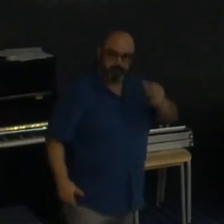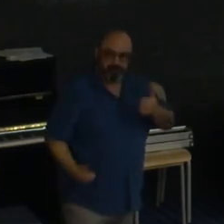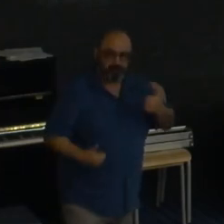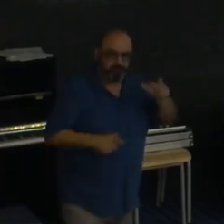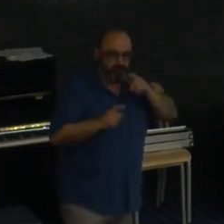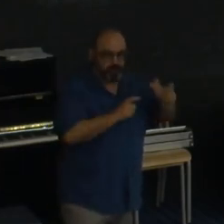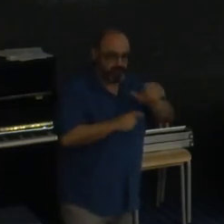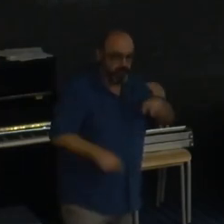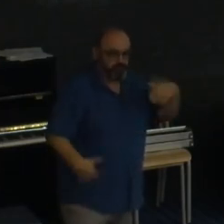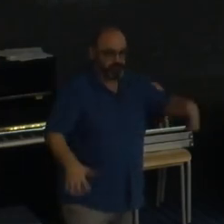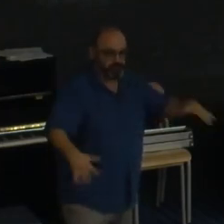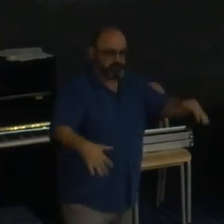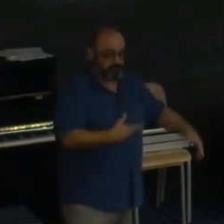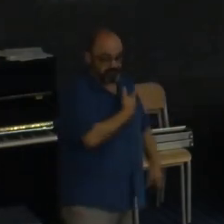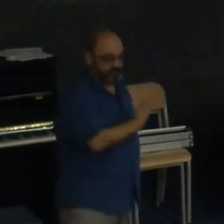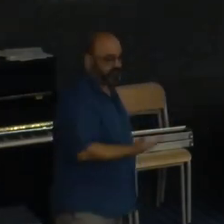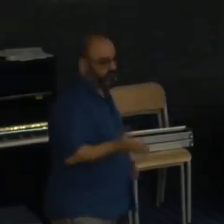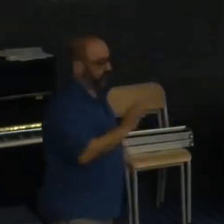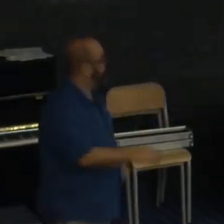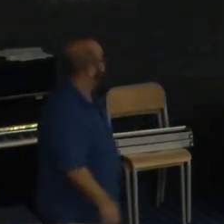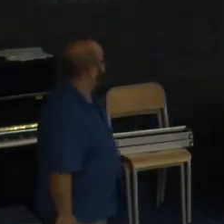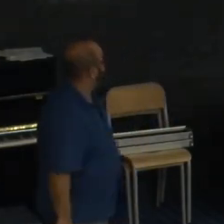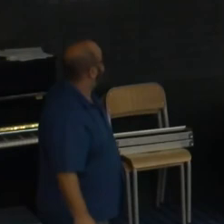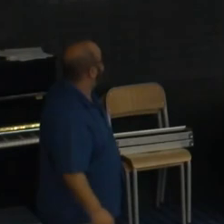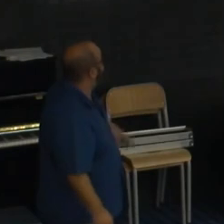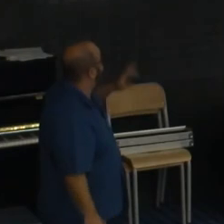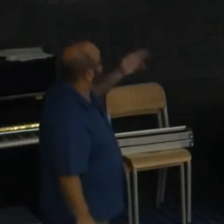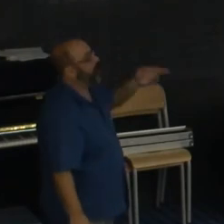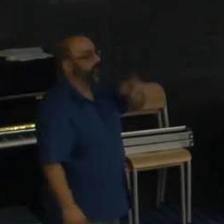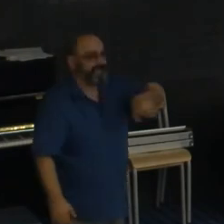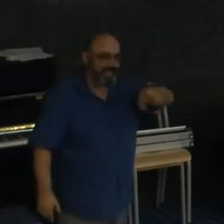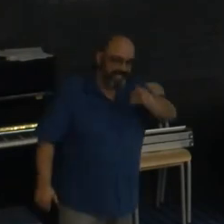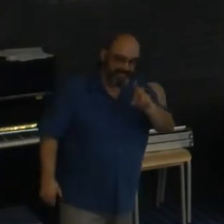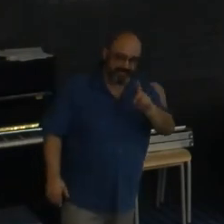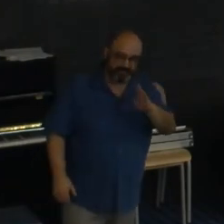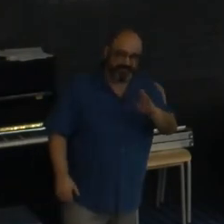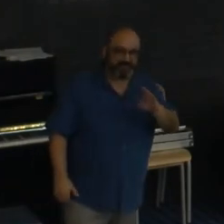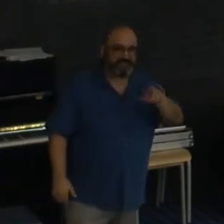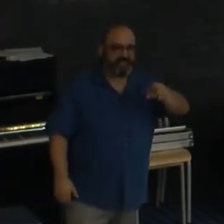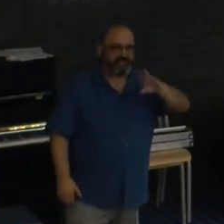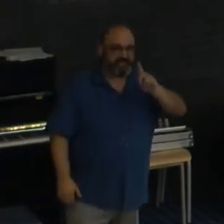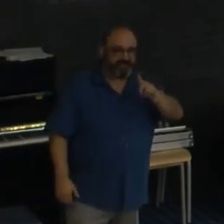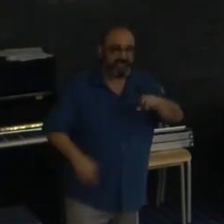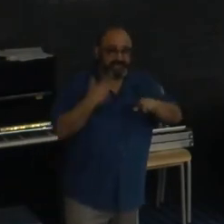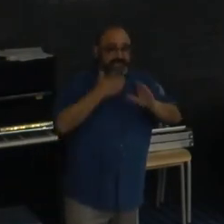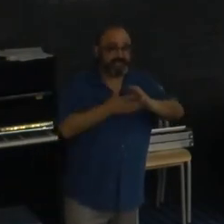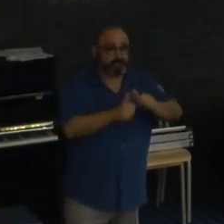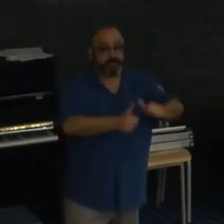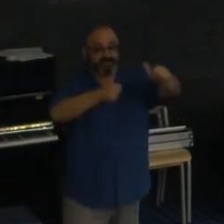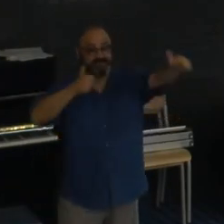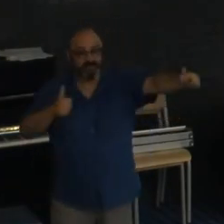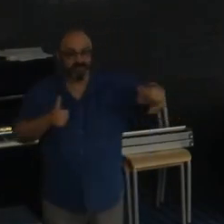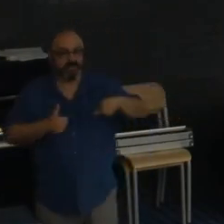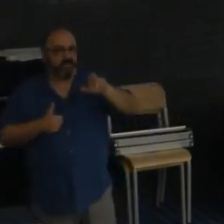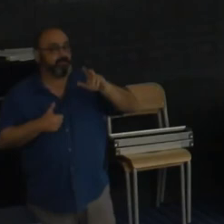génial, t'es un cadeau, quoi. » Donc voilà. Alors, il y a aussi RDB. RDB, c'est simplement pour pouvoir débugger à distance. Ah oui,